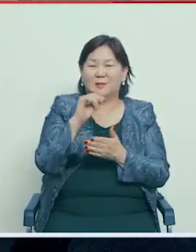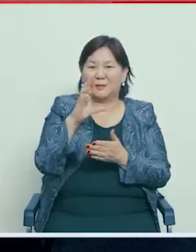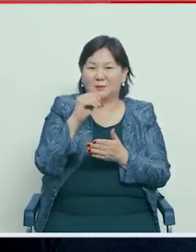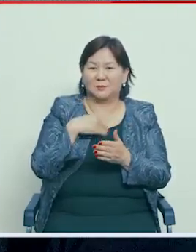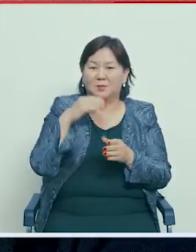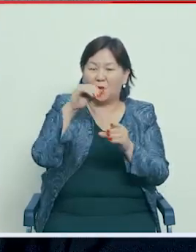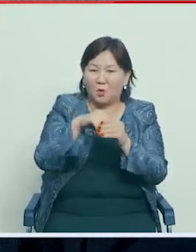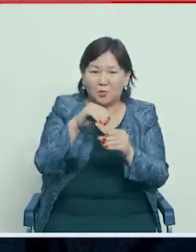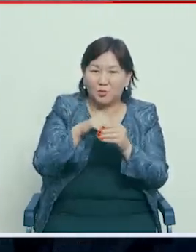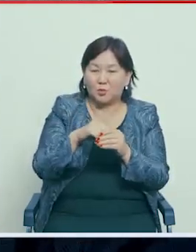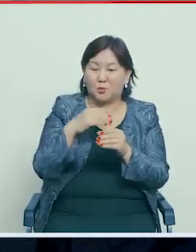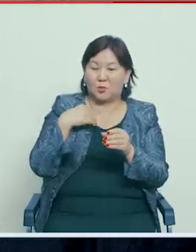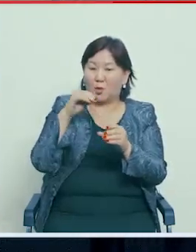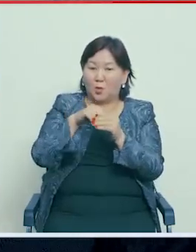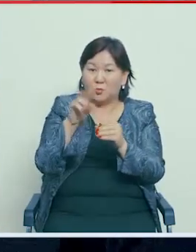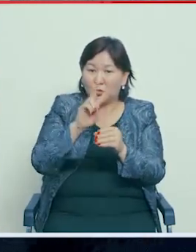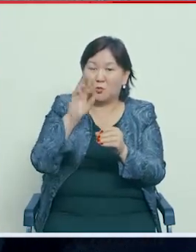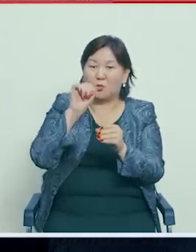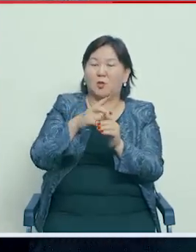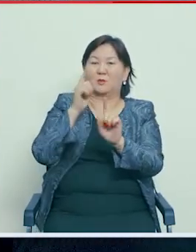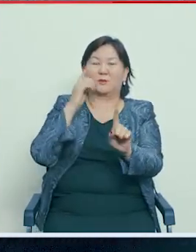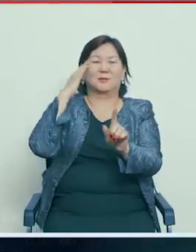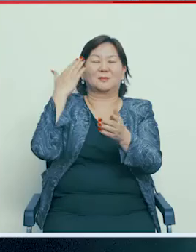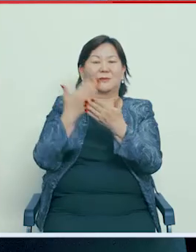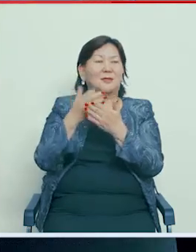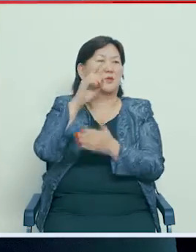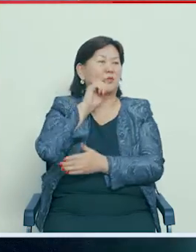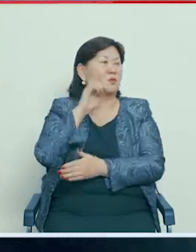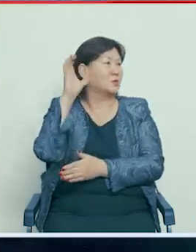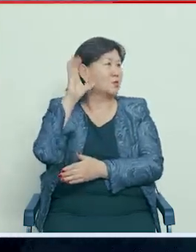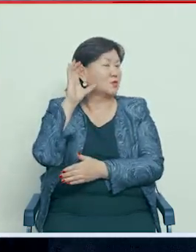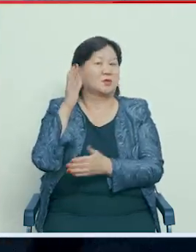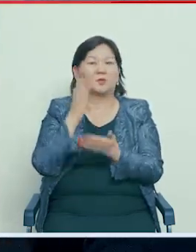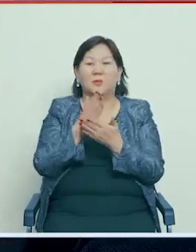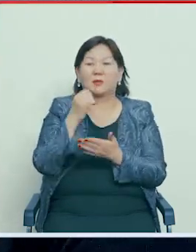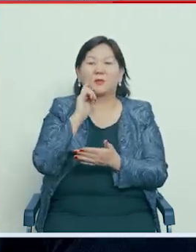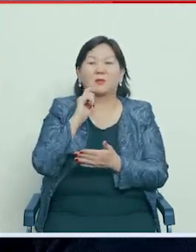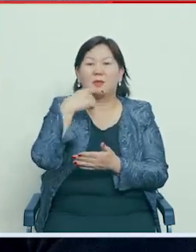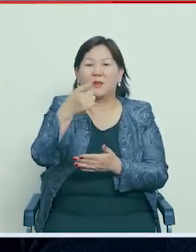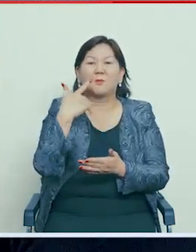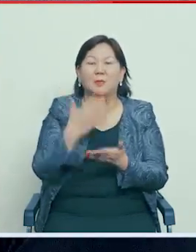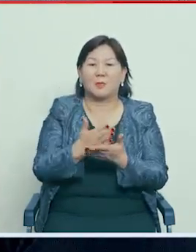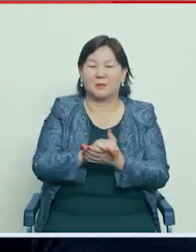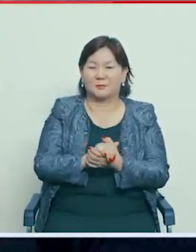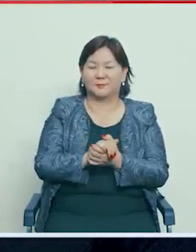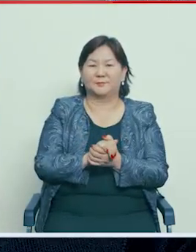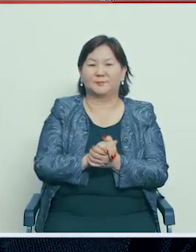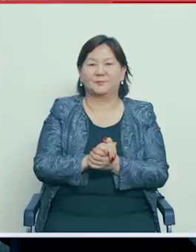биднийг оролцуулдаггүй маа гэхэд бидний санал хүсэлтийг сонсдог байгаа ч л гэдгийг бас хэлмээр байна. Маш